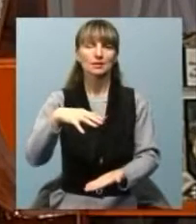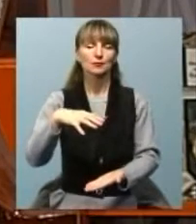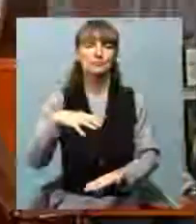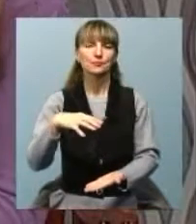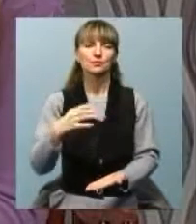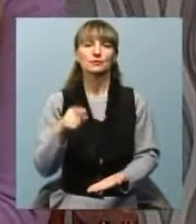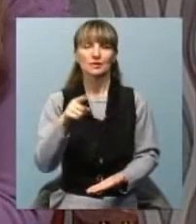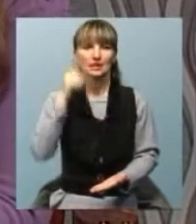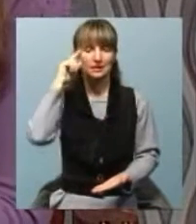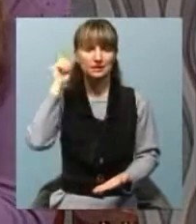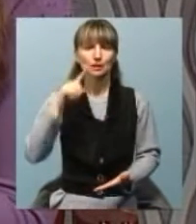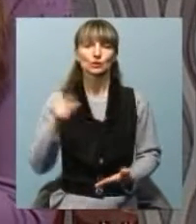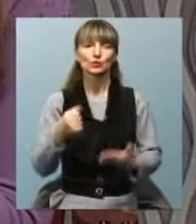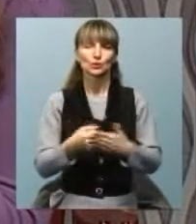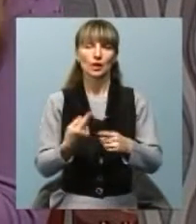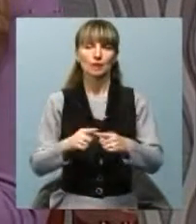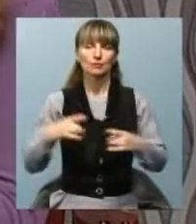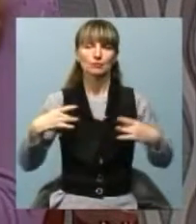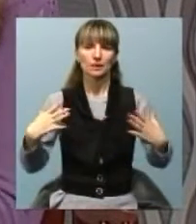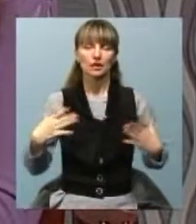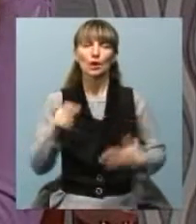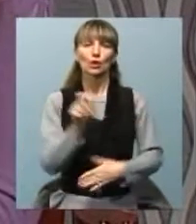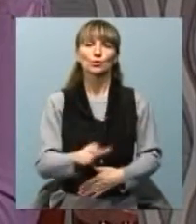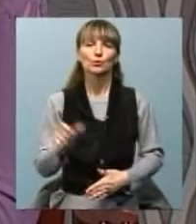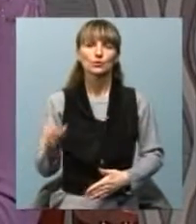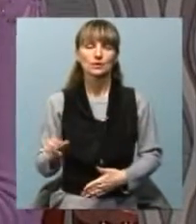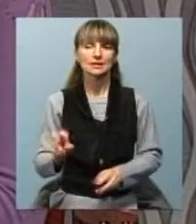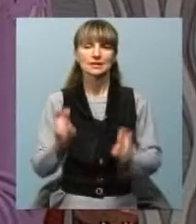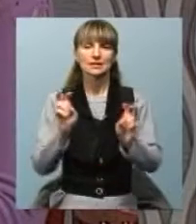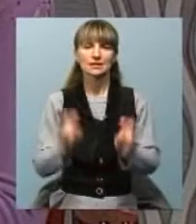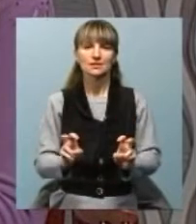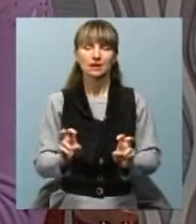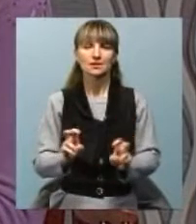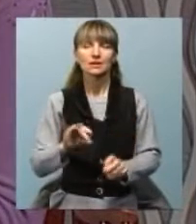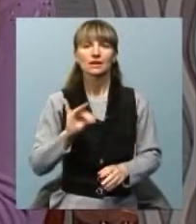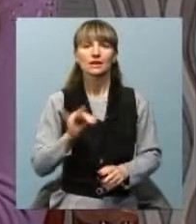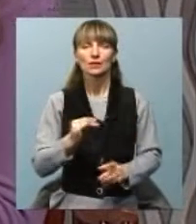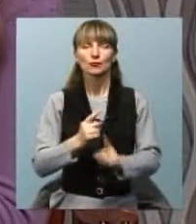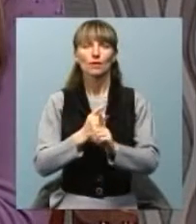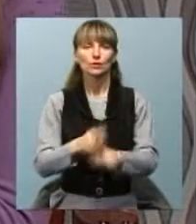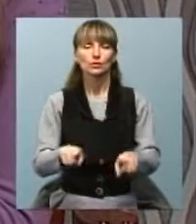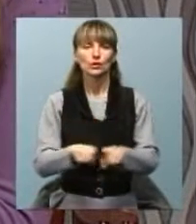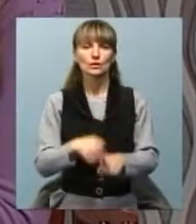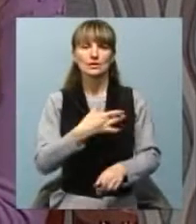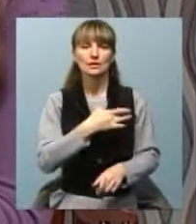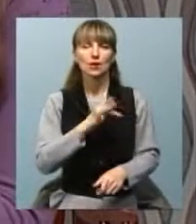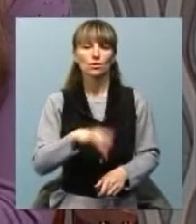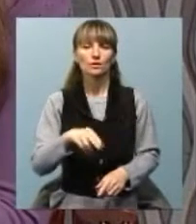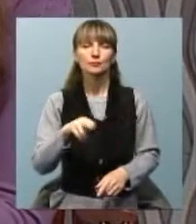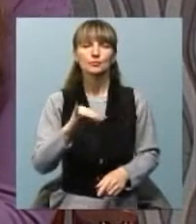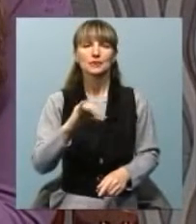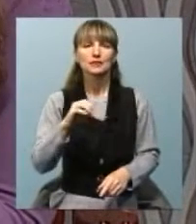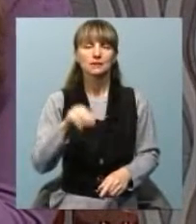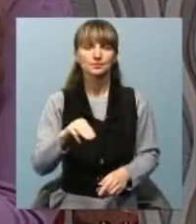А до речі, тобі відомо, що до цього свята Великодня люди сидять і взагалі проводять такий строгий піст. Вони відмовляються